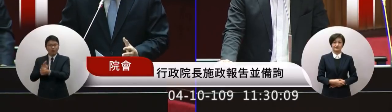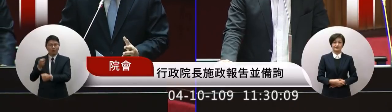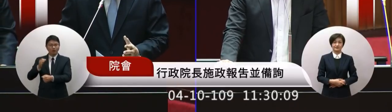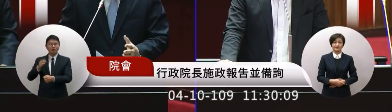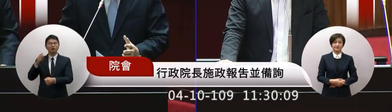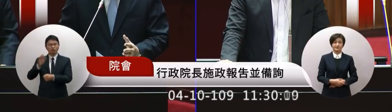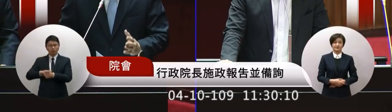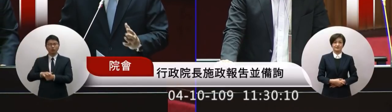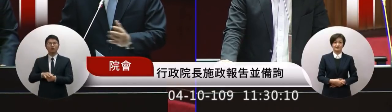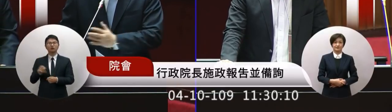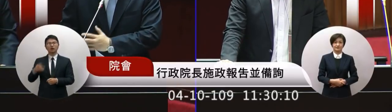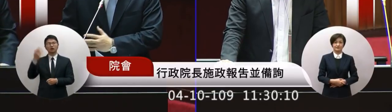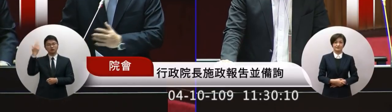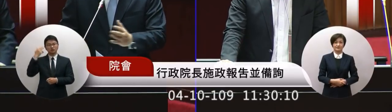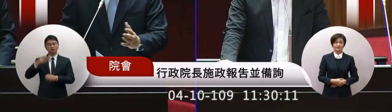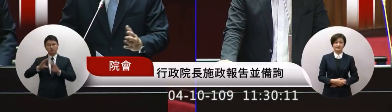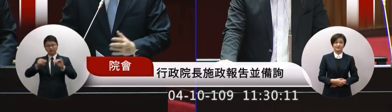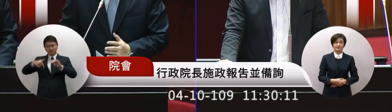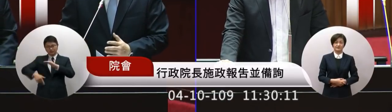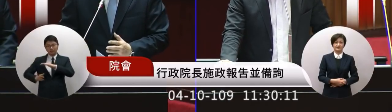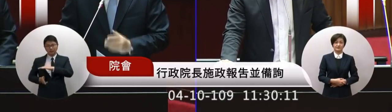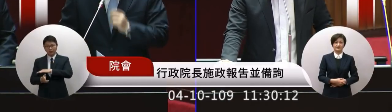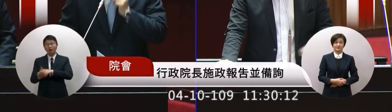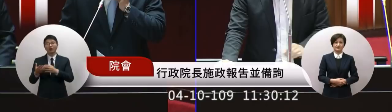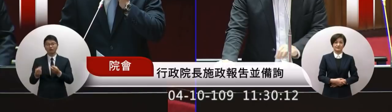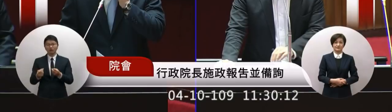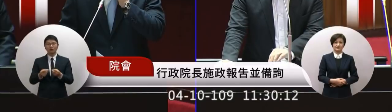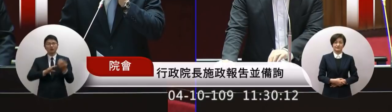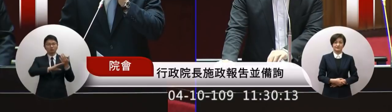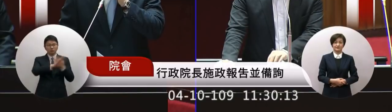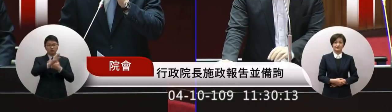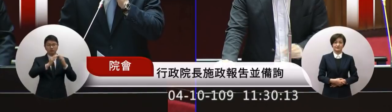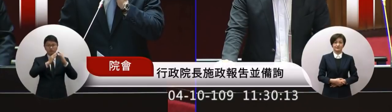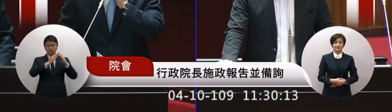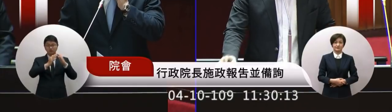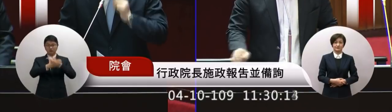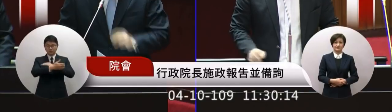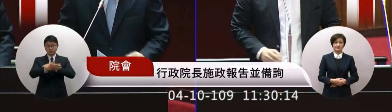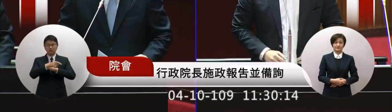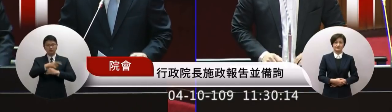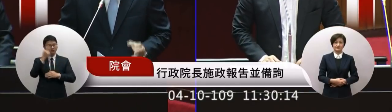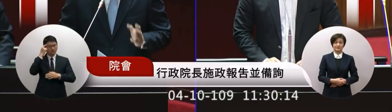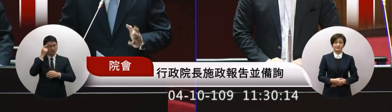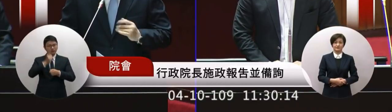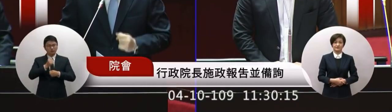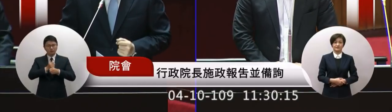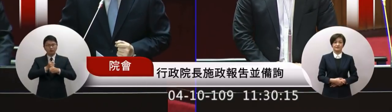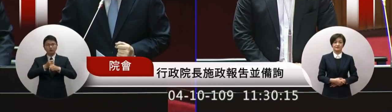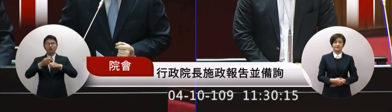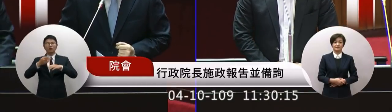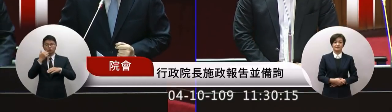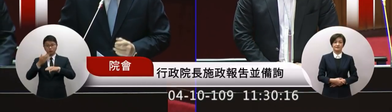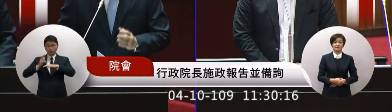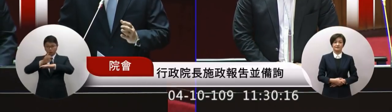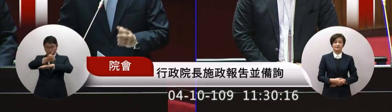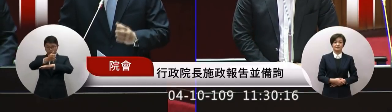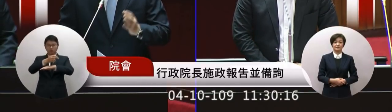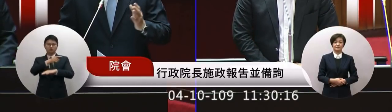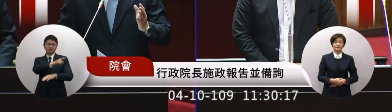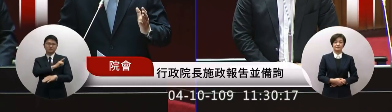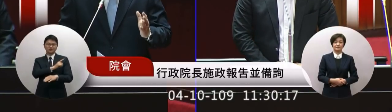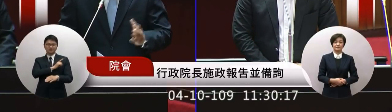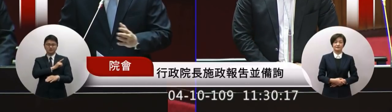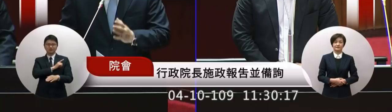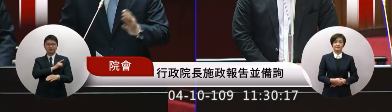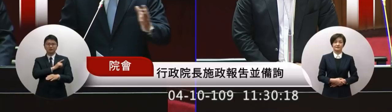地下化。嗯。即马佫后来的这个管区啊，要做的时阵吼，其实高架化伊嘛是爱出配合款，但